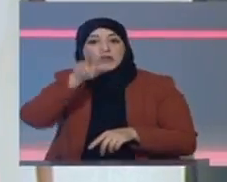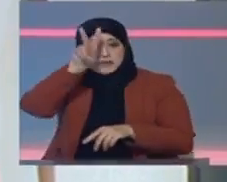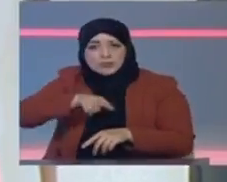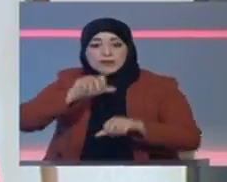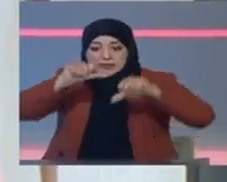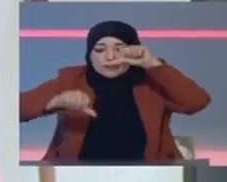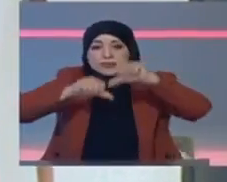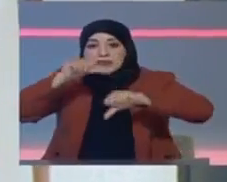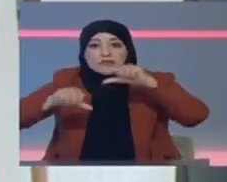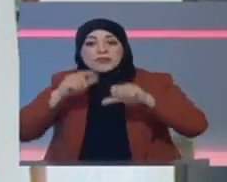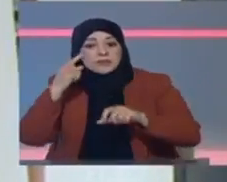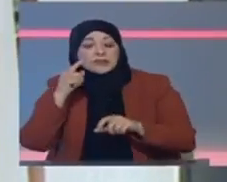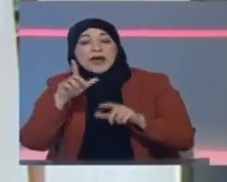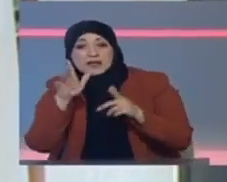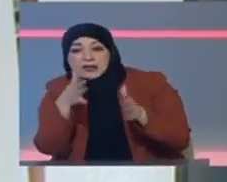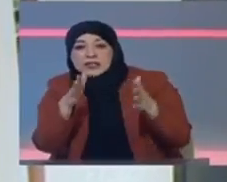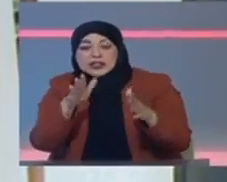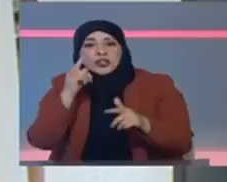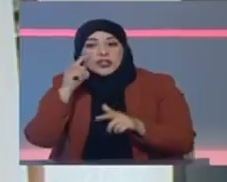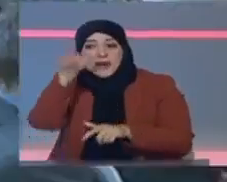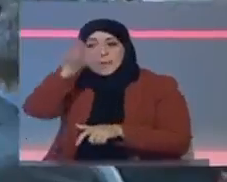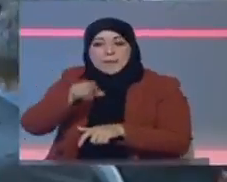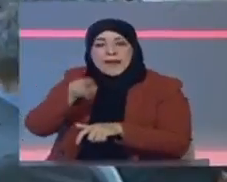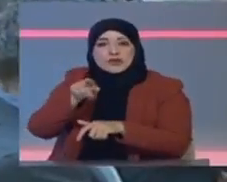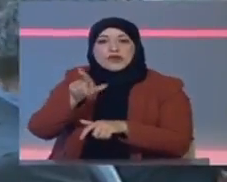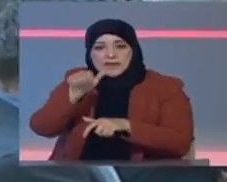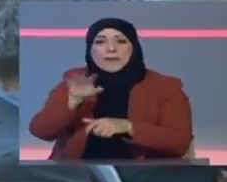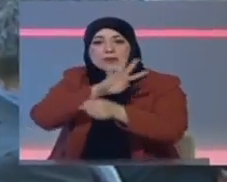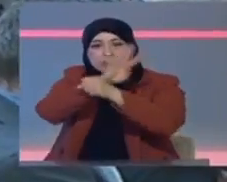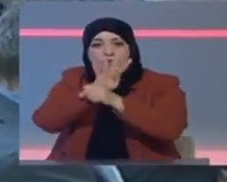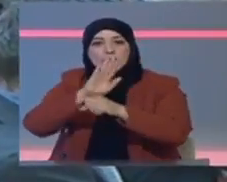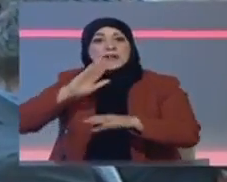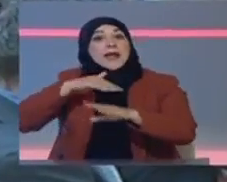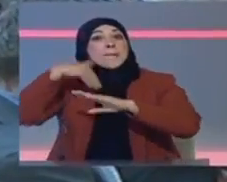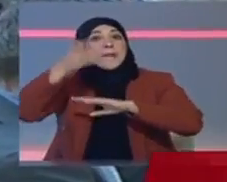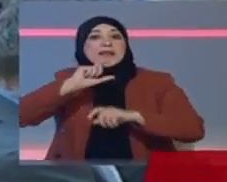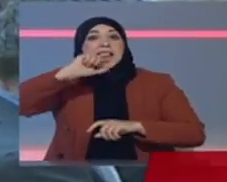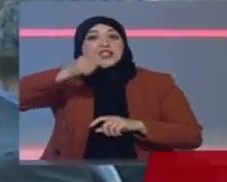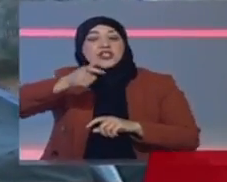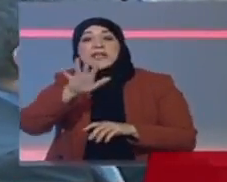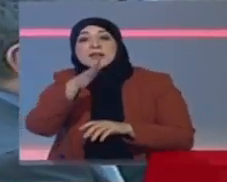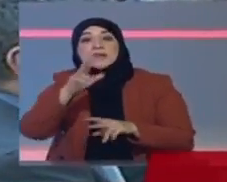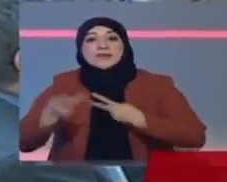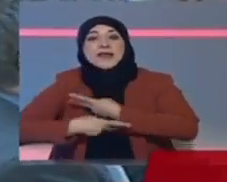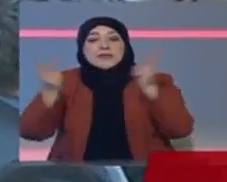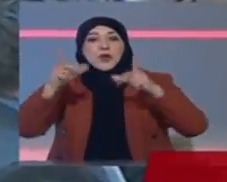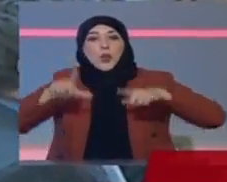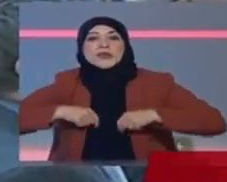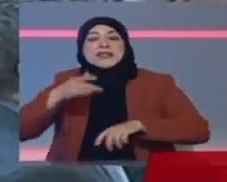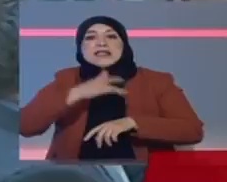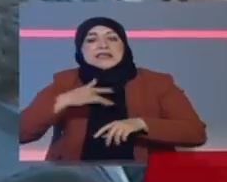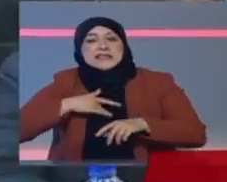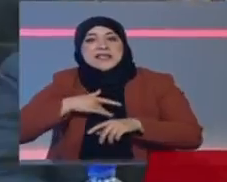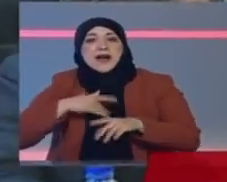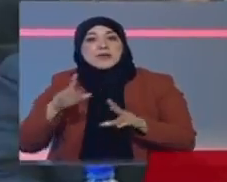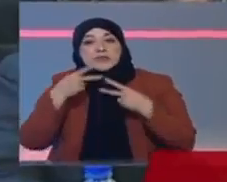بعد الشك في حاله المريض بعد شهر تقريبا عن هذا التصريح لوزير الساحه عبد اللطيف المكي